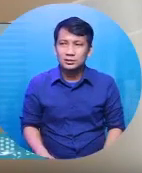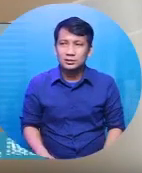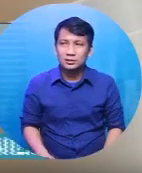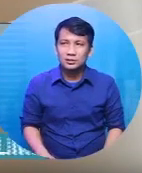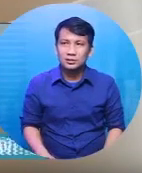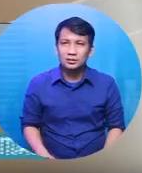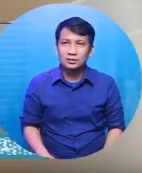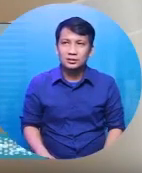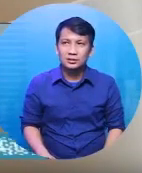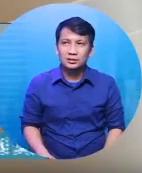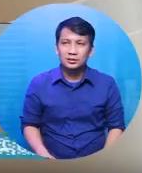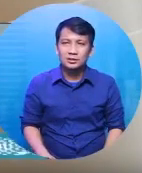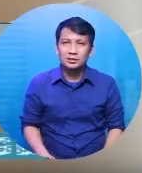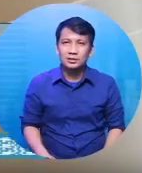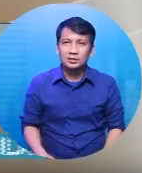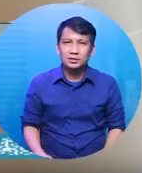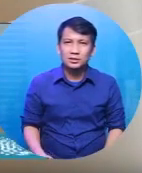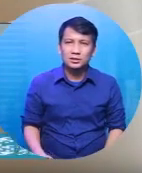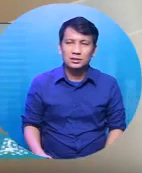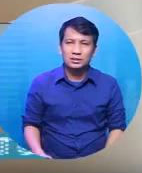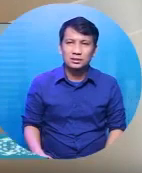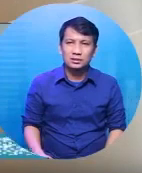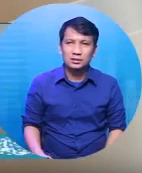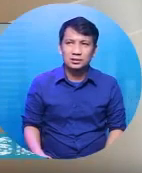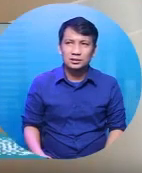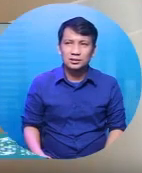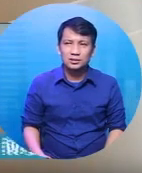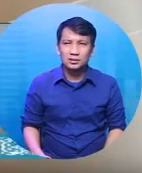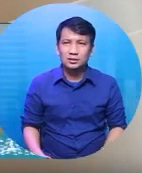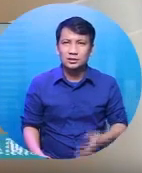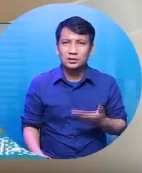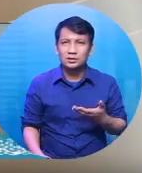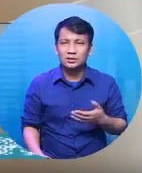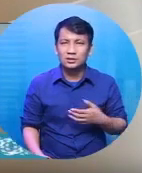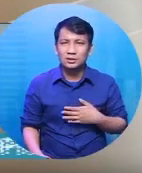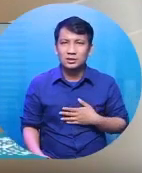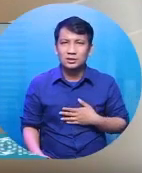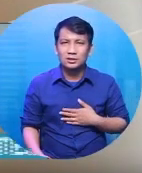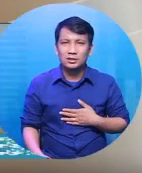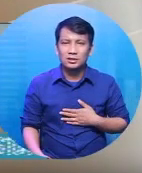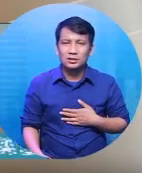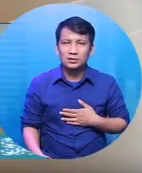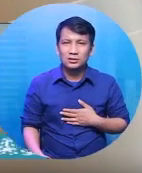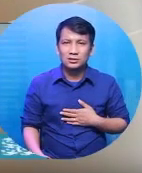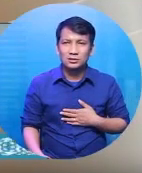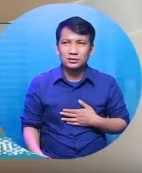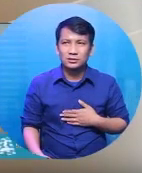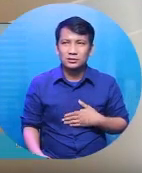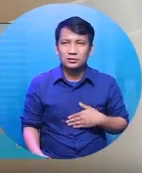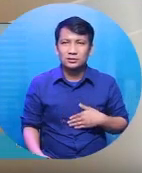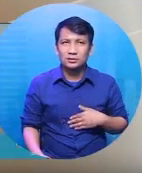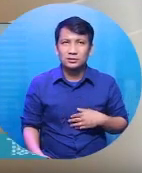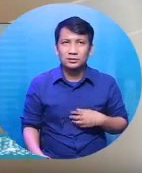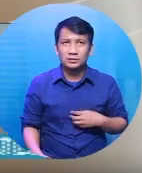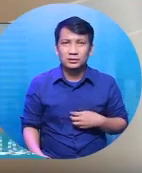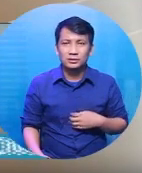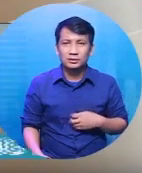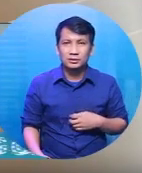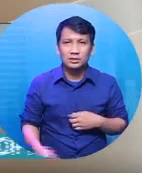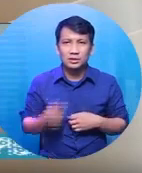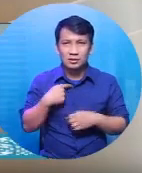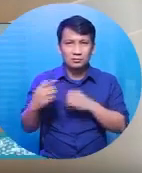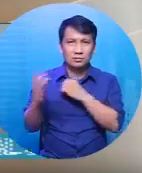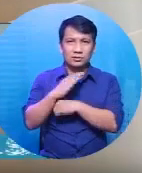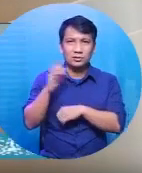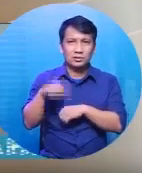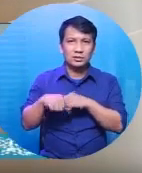sir. Kaya sumasama po ang loob ko. Sabi ko na sa Amerika ka, halagang 3,000, hindi mo ako kaya yung bibigyan. Sa kanya. Bakit ako inuobliga niya?